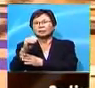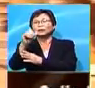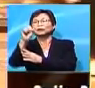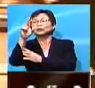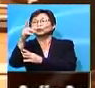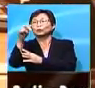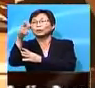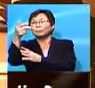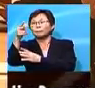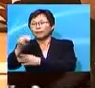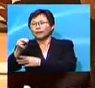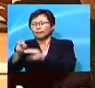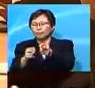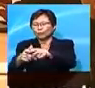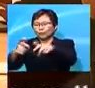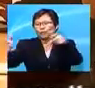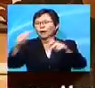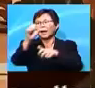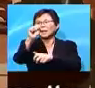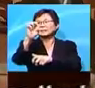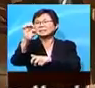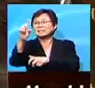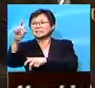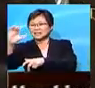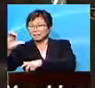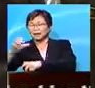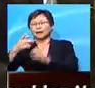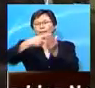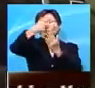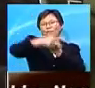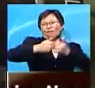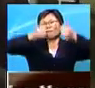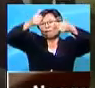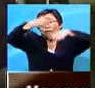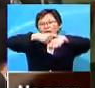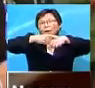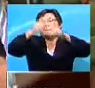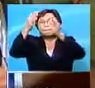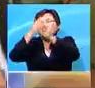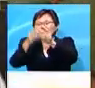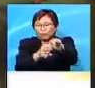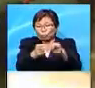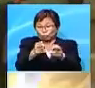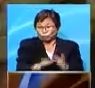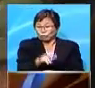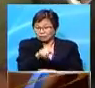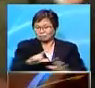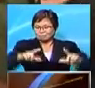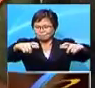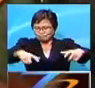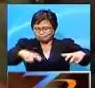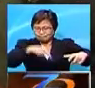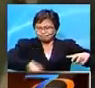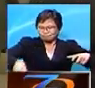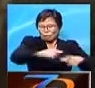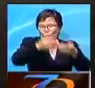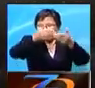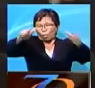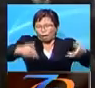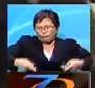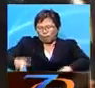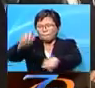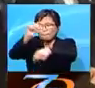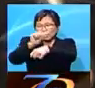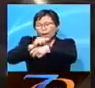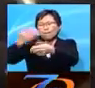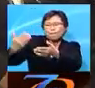Aini selaku pengurus besar sedc projek sulung Bandar Usahawan ini dijangka menjadi hub kepada pembukaan peluang